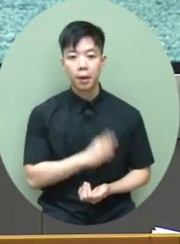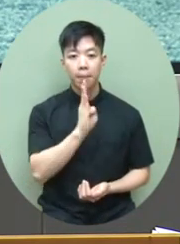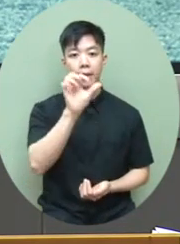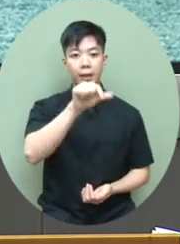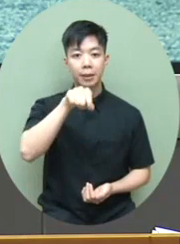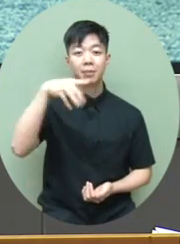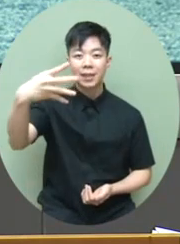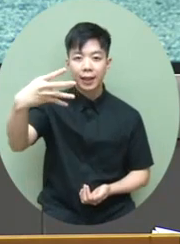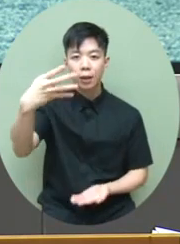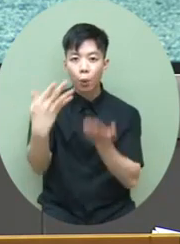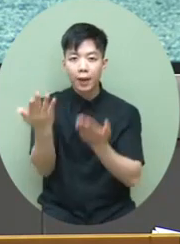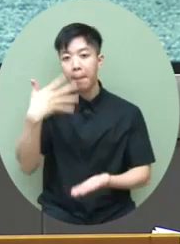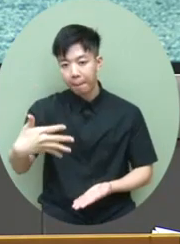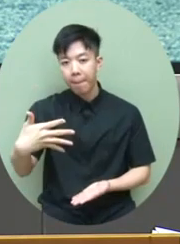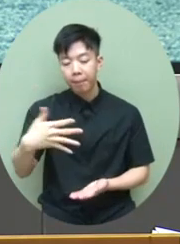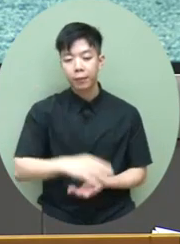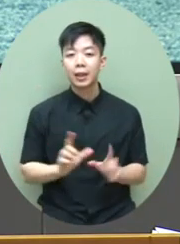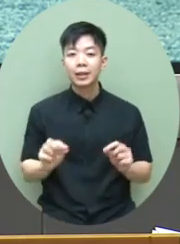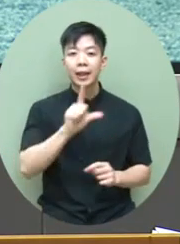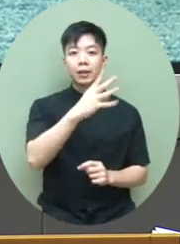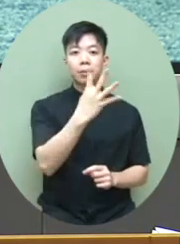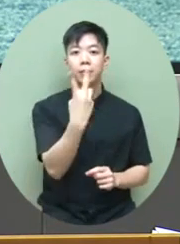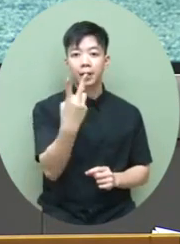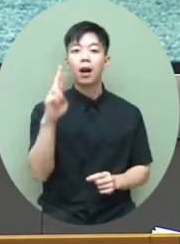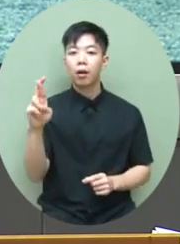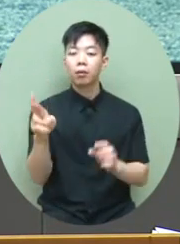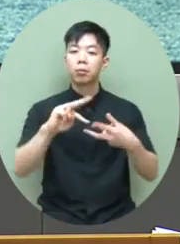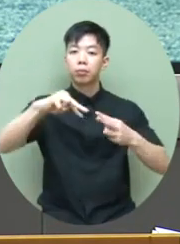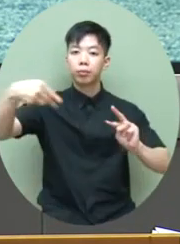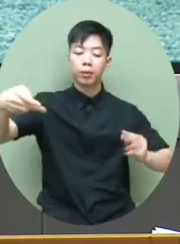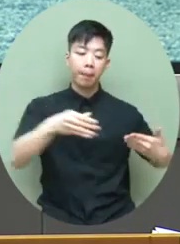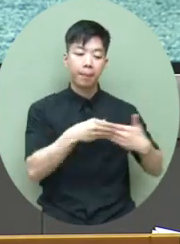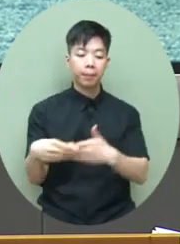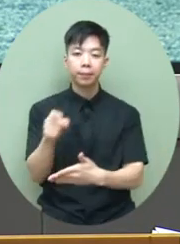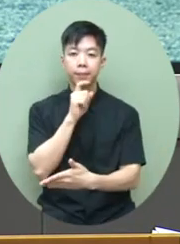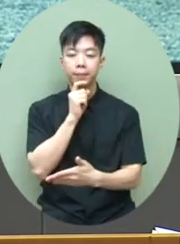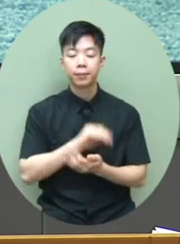BA.4 或者.5個個案，即係佢帶 L452R 嘅。咁佢就係喺